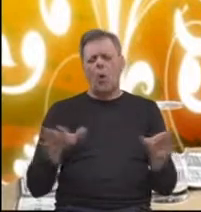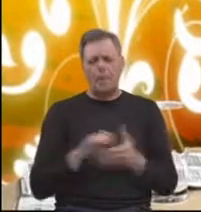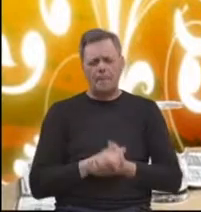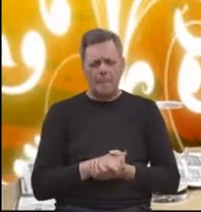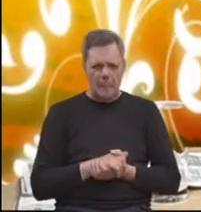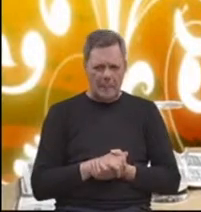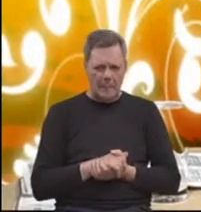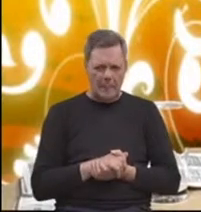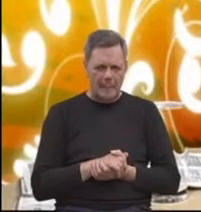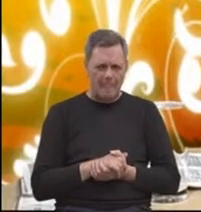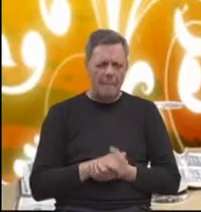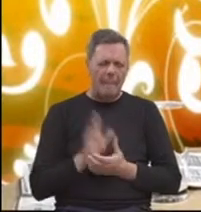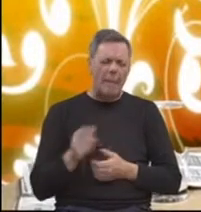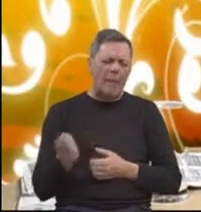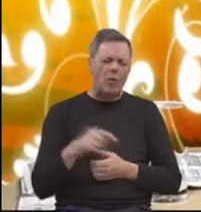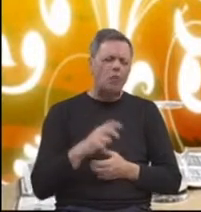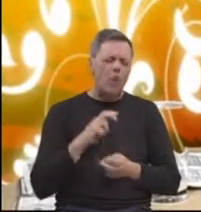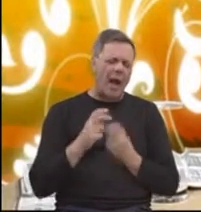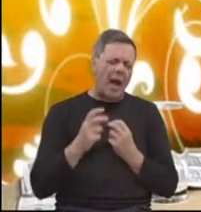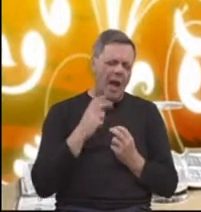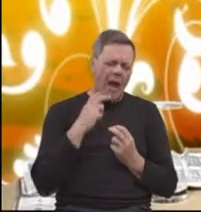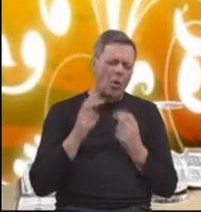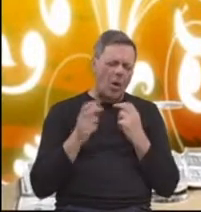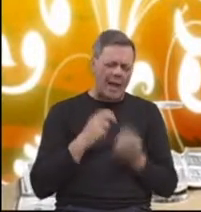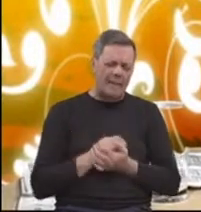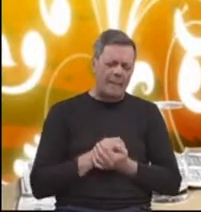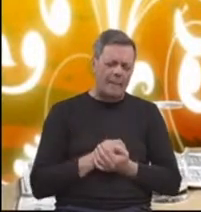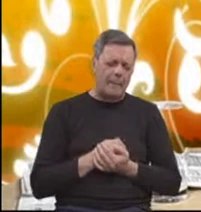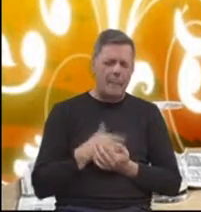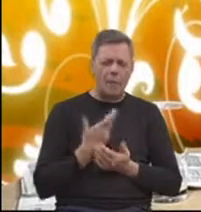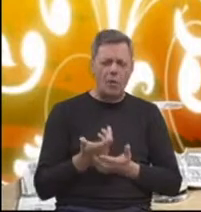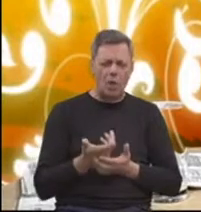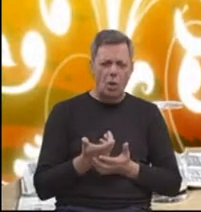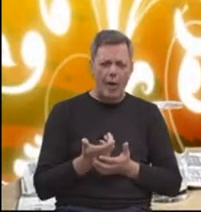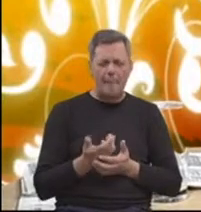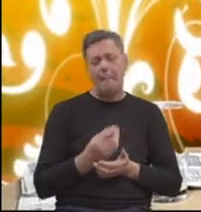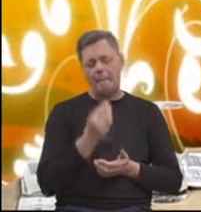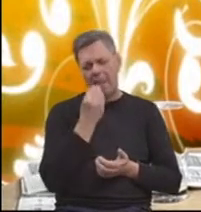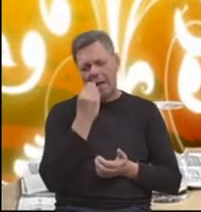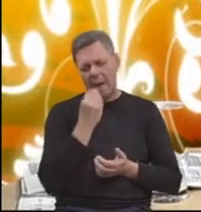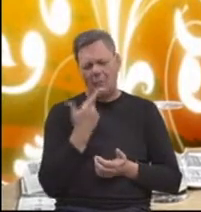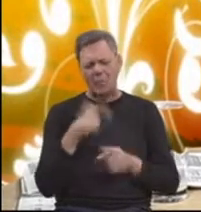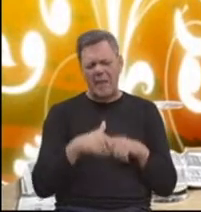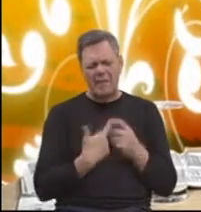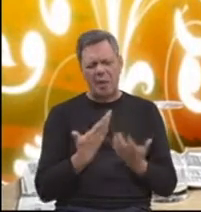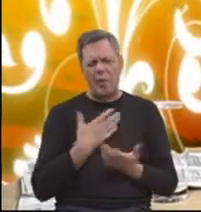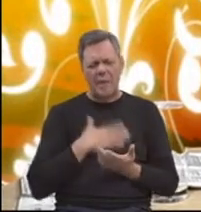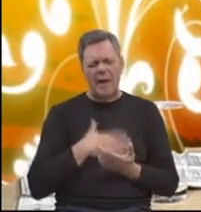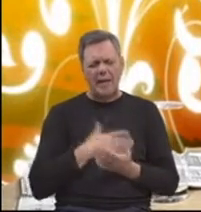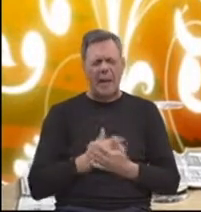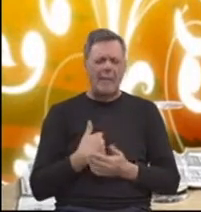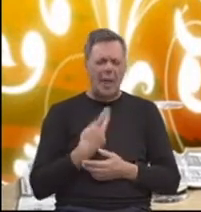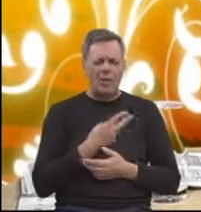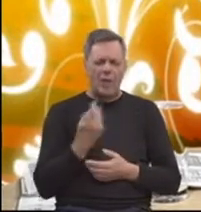elaborirano, neka dođu na kongres, neka čuju, ali isto tako poslije toga funkcionalnu hranu. To su dvije stvari koje bih ja htjela da naši